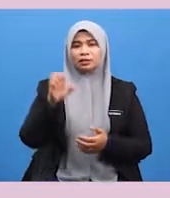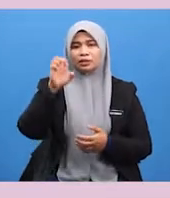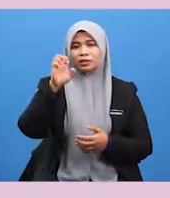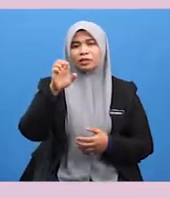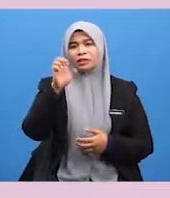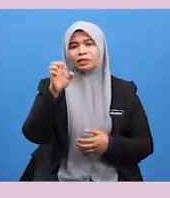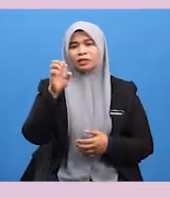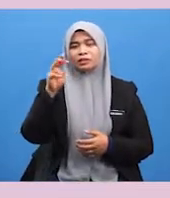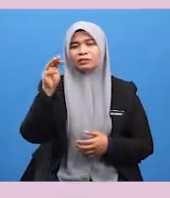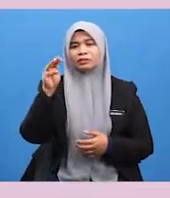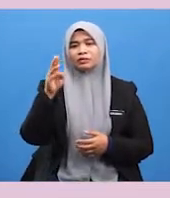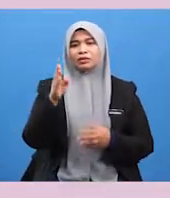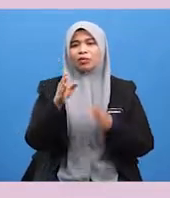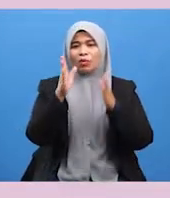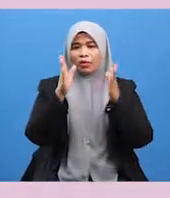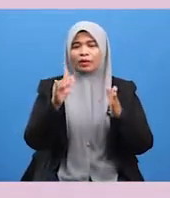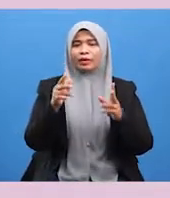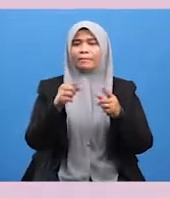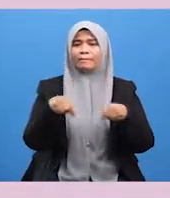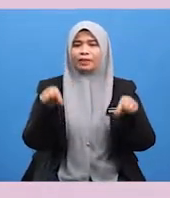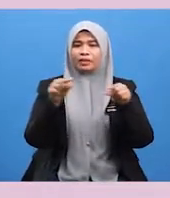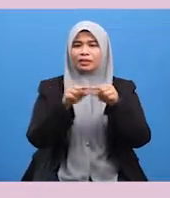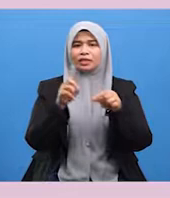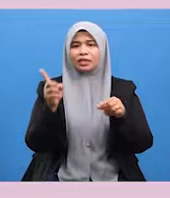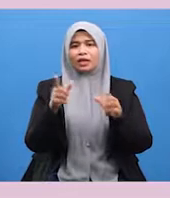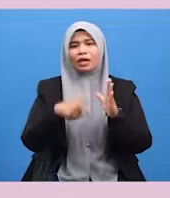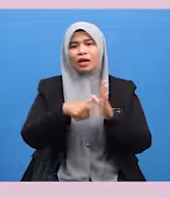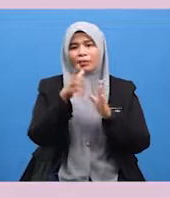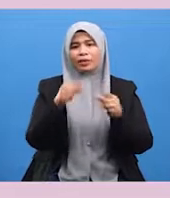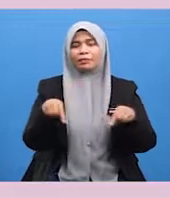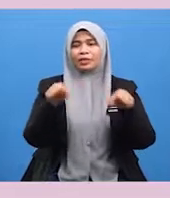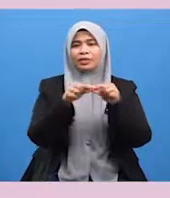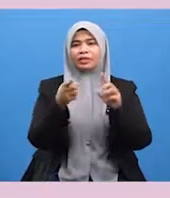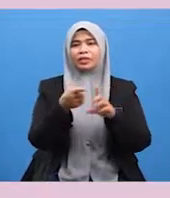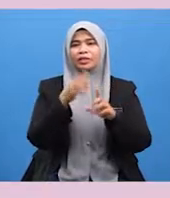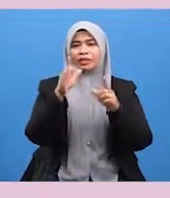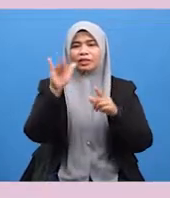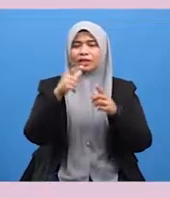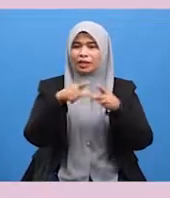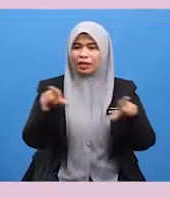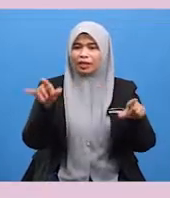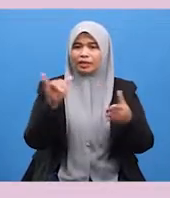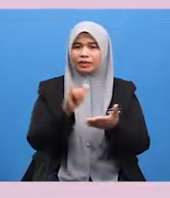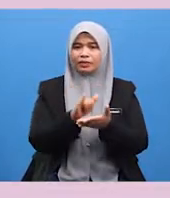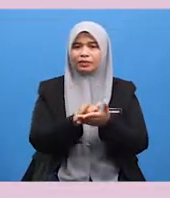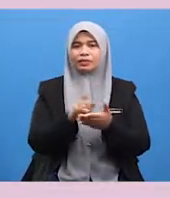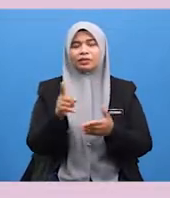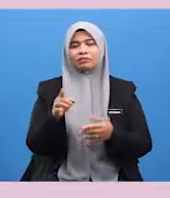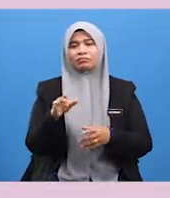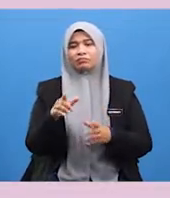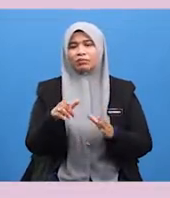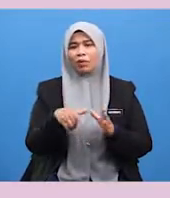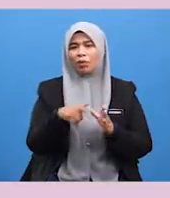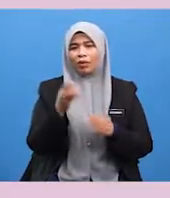Encik Muhammad ini orang penting. Dia lebih penting dari yang lain itu. Dia luar